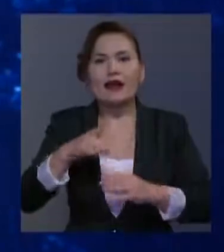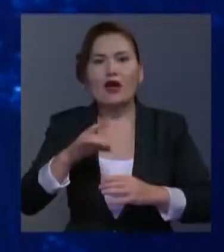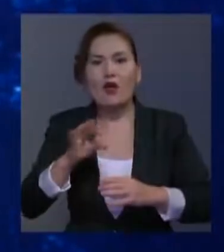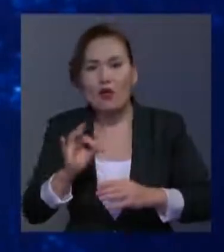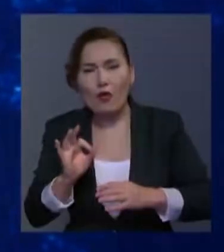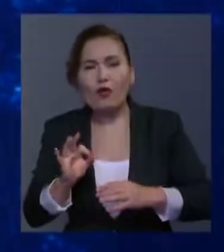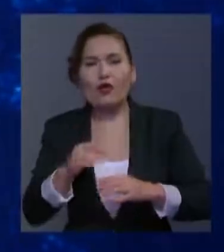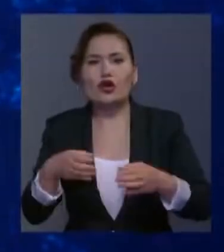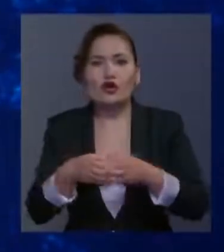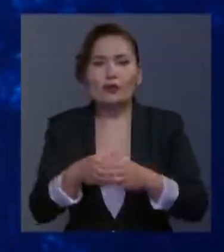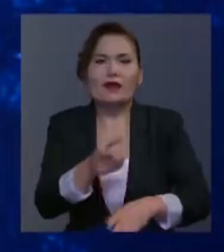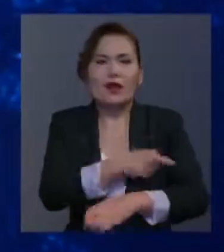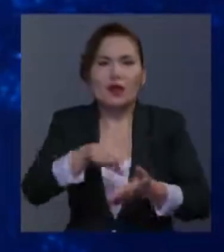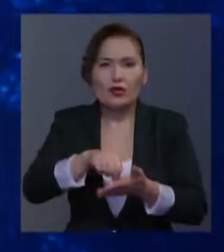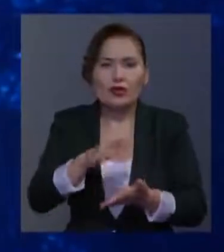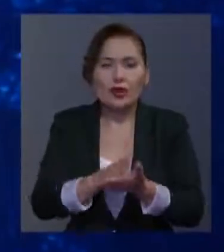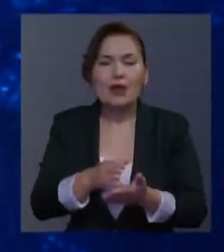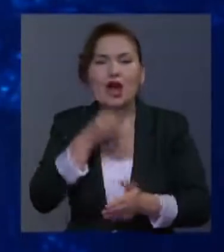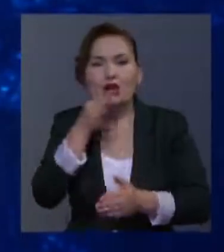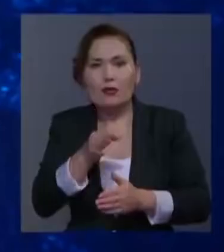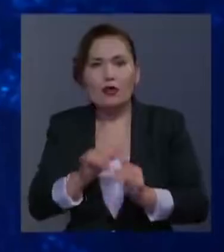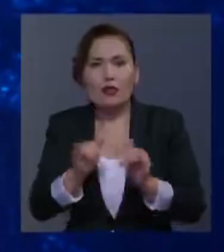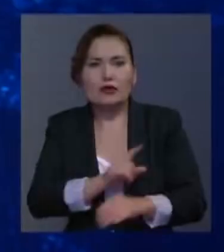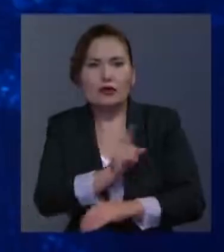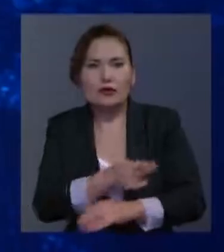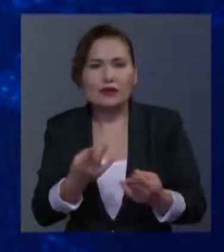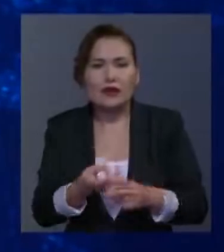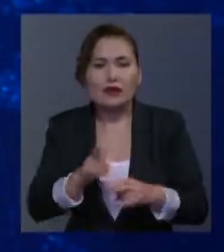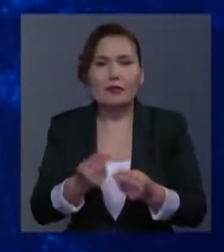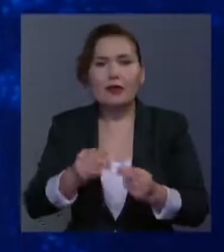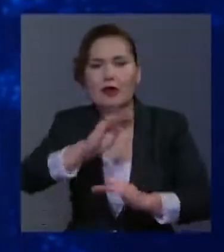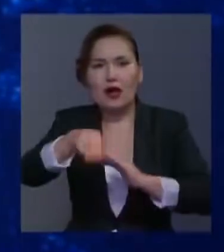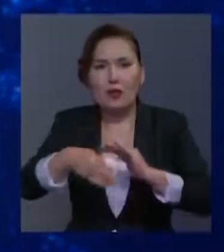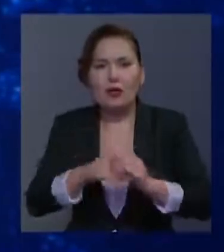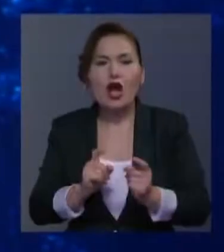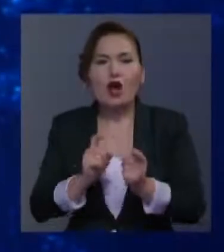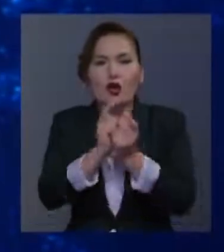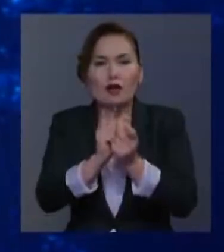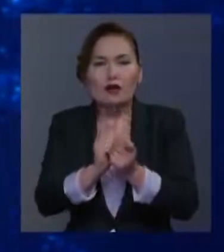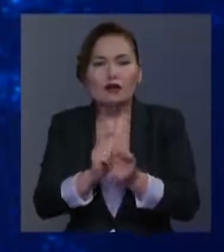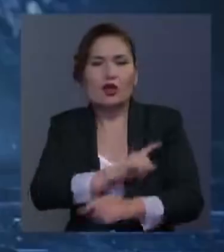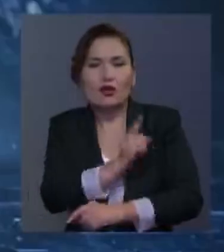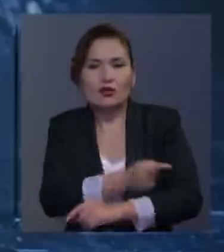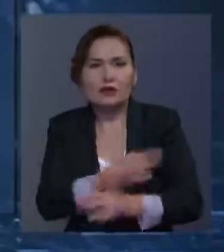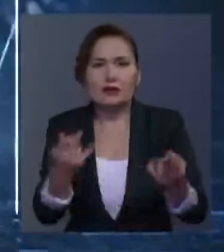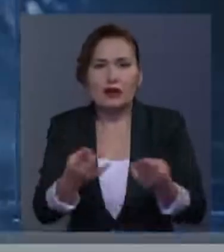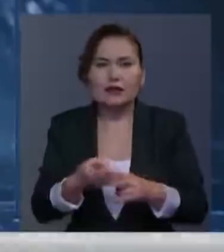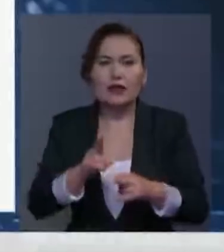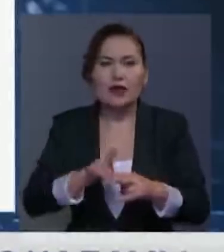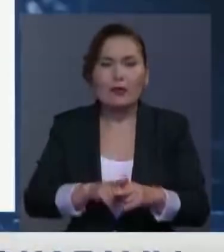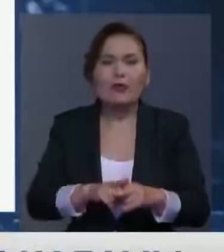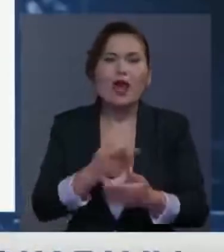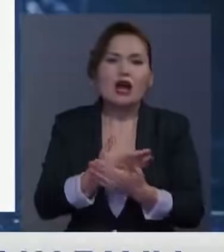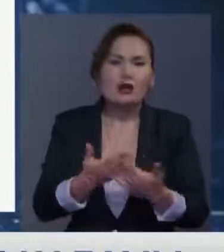мүше. Демек, жауапкершілік жүгі арта түскен. Президент тамырын тереңге жайған індетпен күресті күшейтудің бес амалын ұсынды. Оның басында